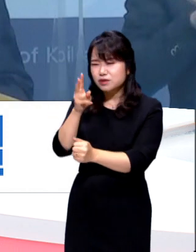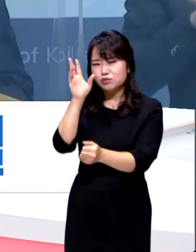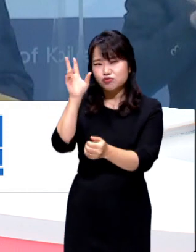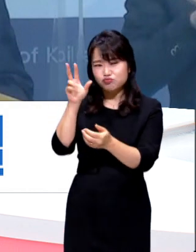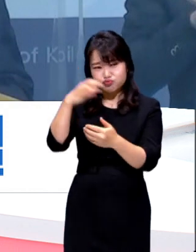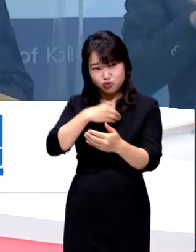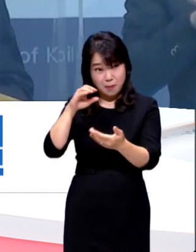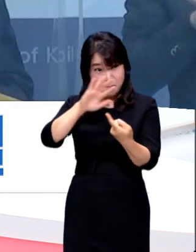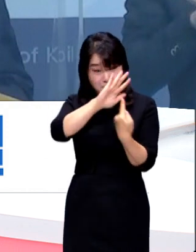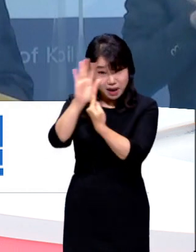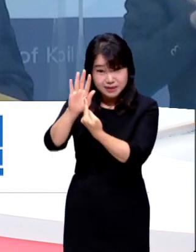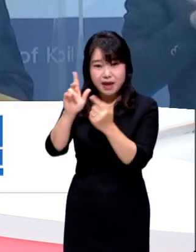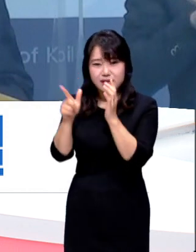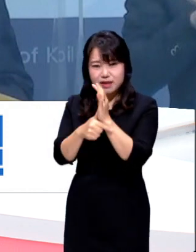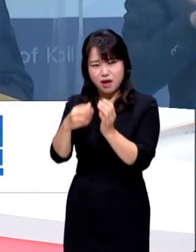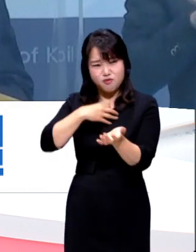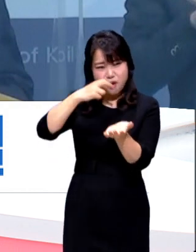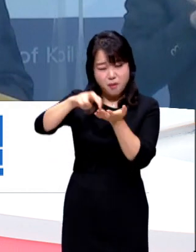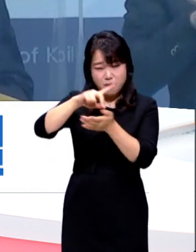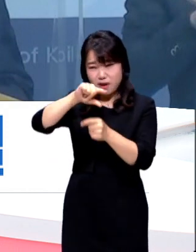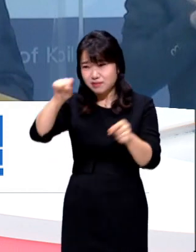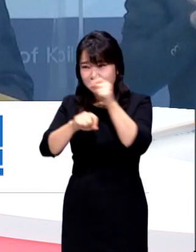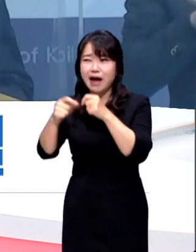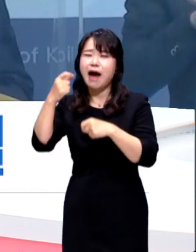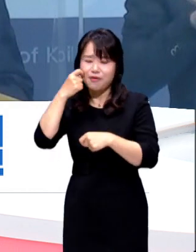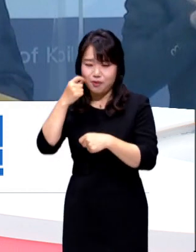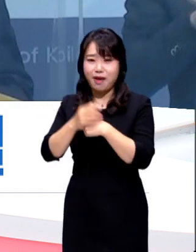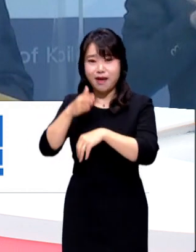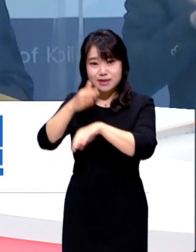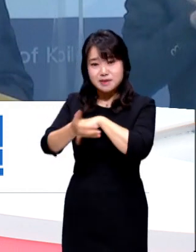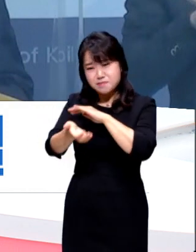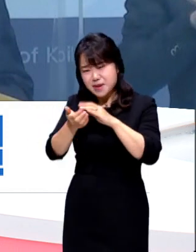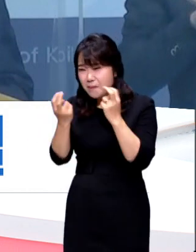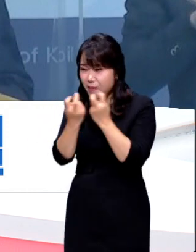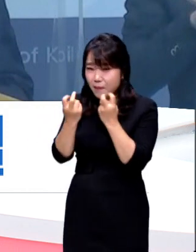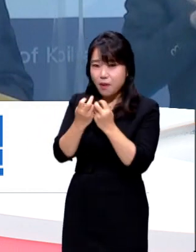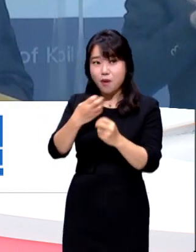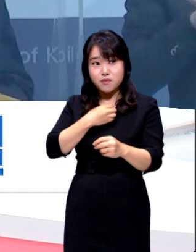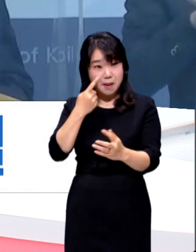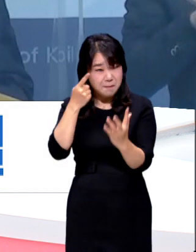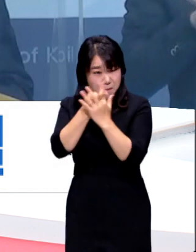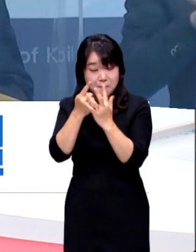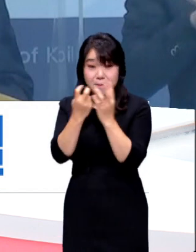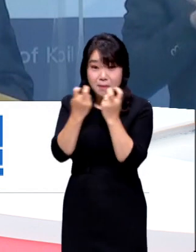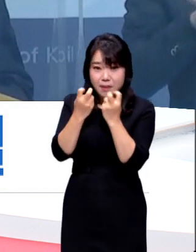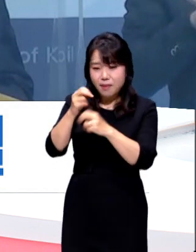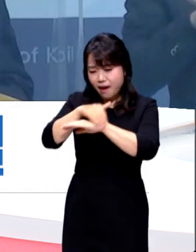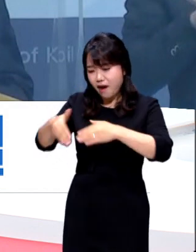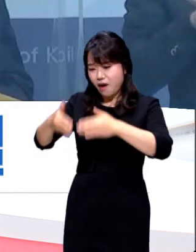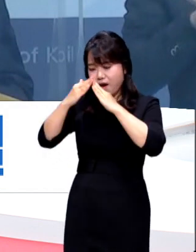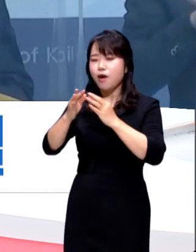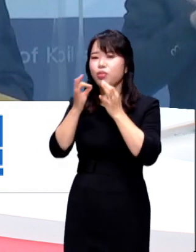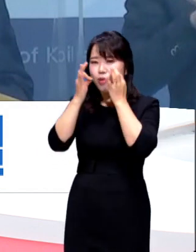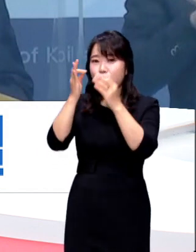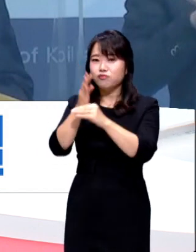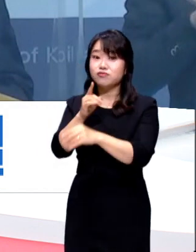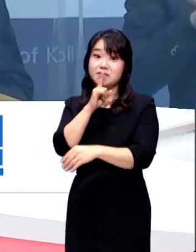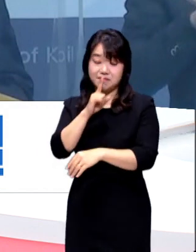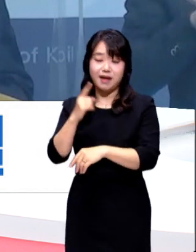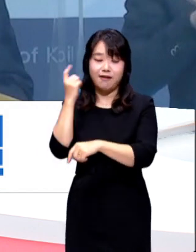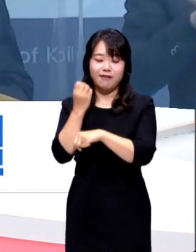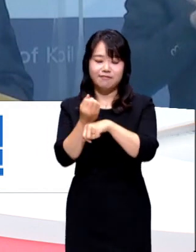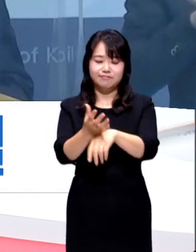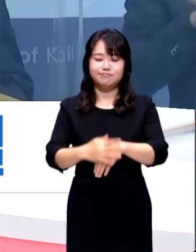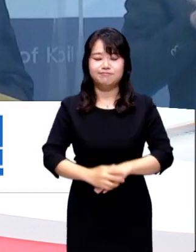위한 다중운집 재난 매뉴얼을 만들고 사전에 위험 상황을 확인하는 체계를 신설하겠다고 밝혔습니다. 네, 이 내용은